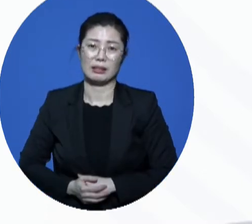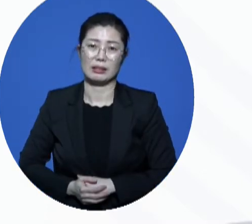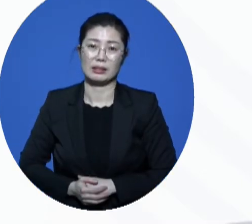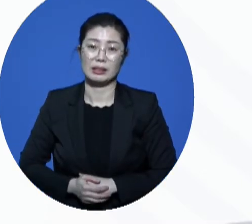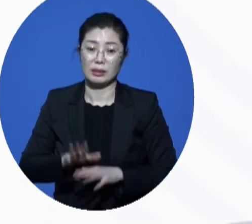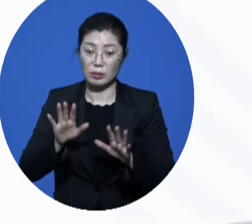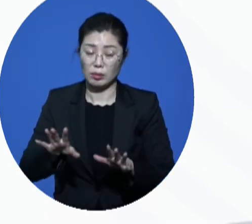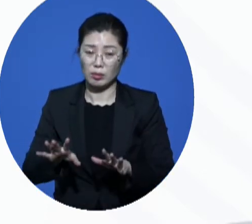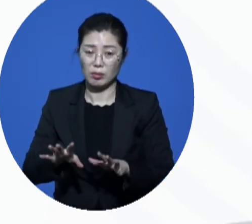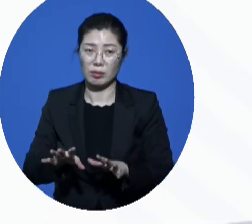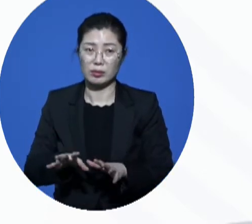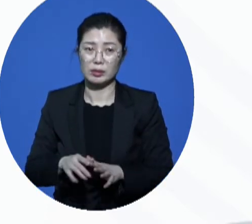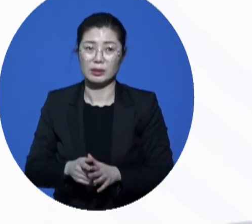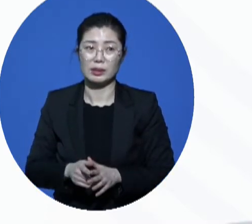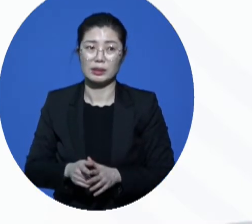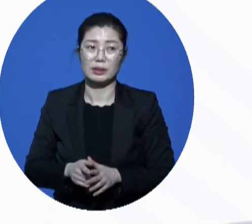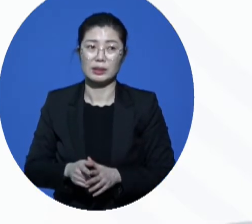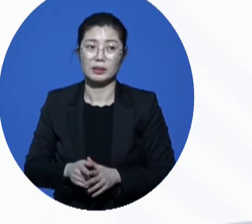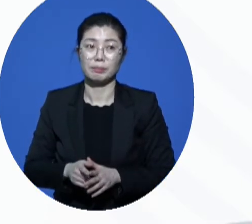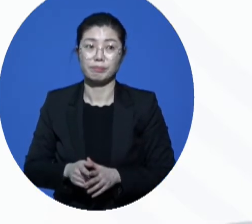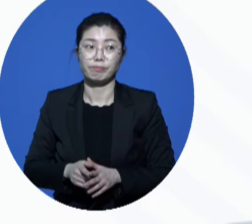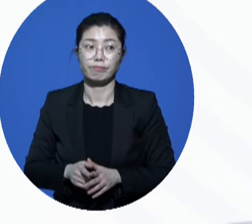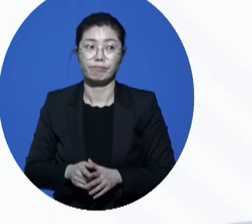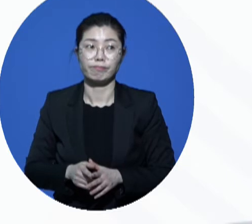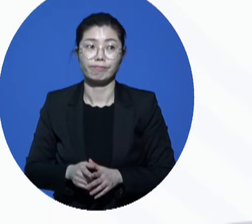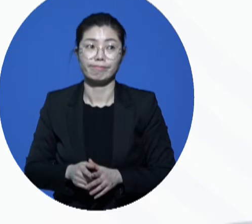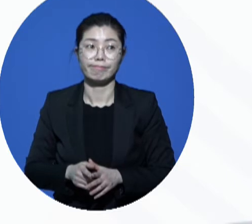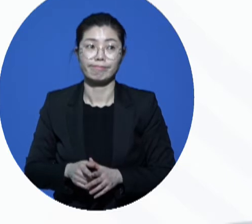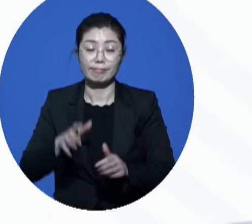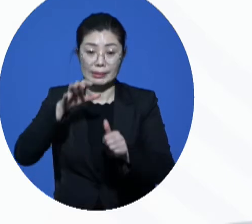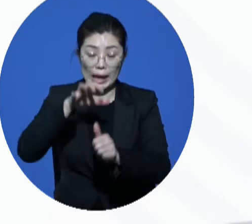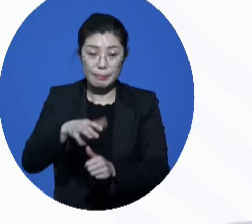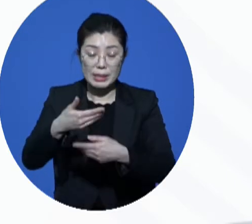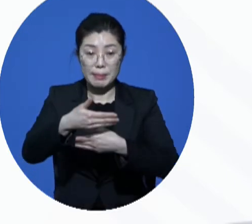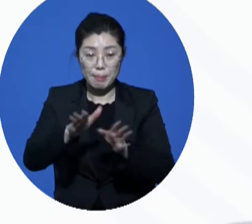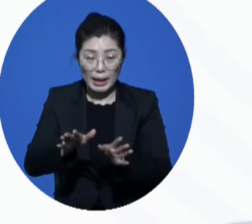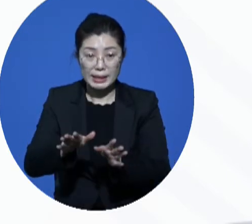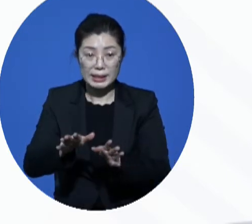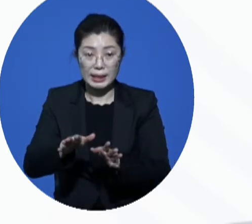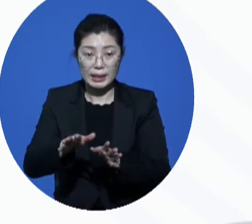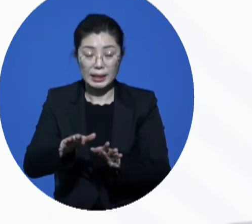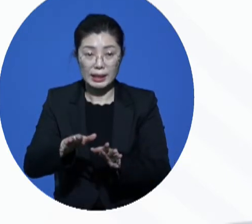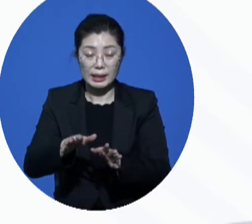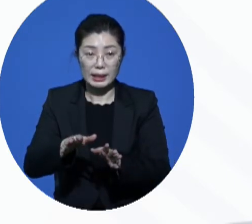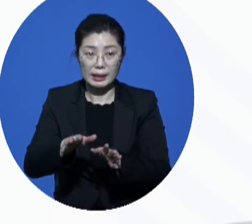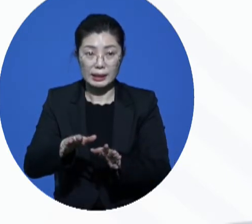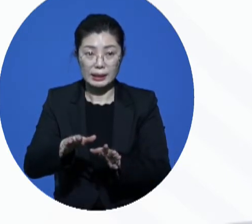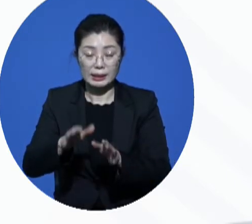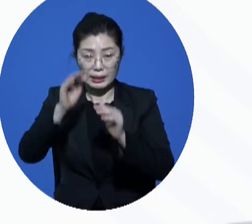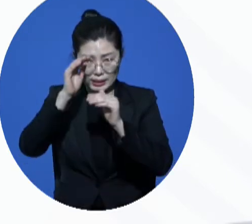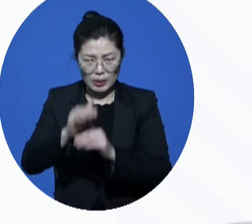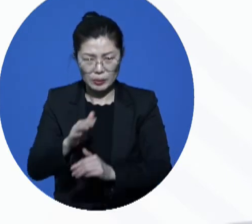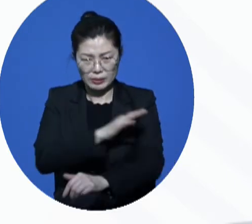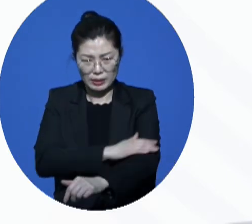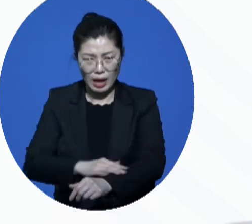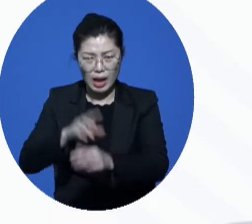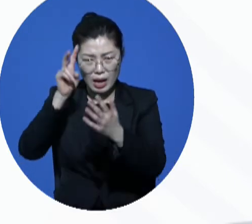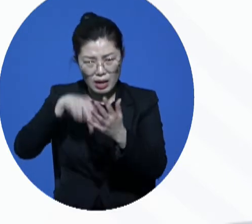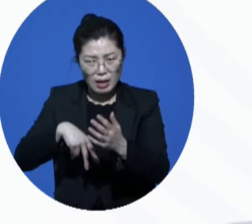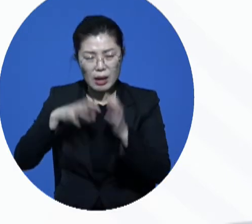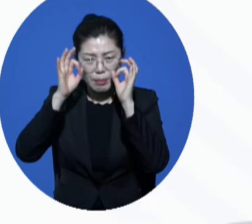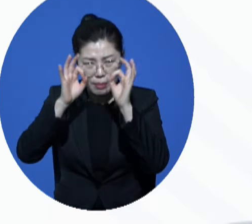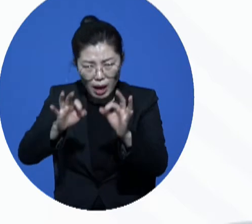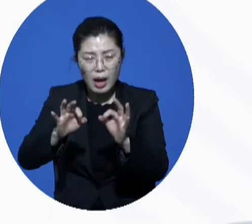것들을 드러내기 위해서 사실은 감금회로망을 우리가 주의 있게 볼 필요가 있고 정책이 감금회로망에 기여하지 않도록 긴급탈시설 투쟁을